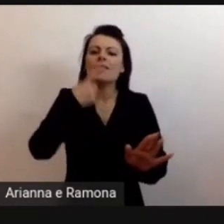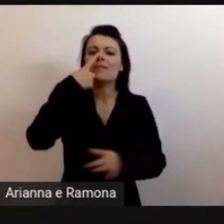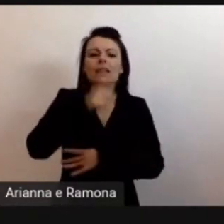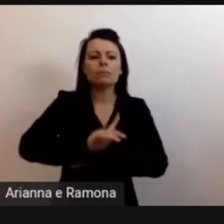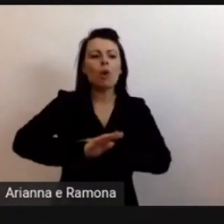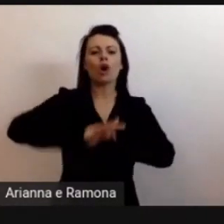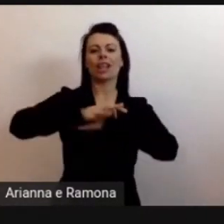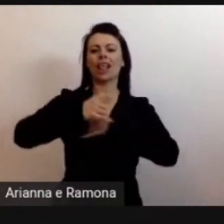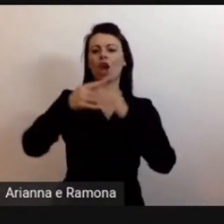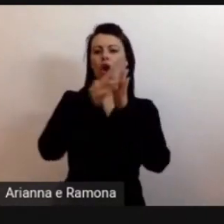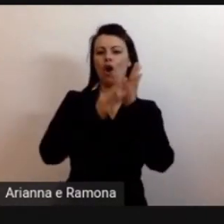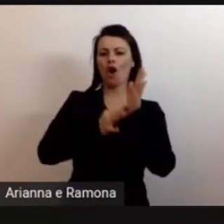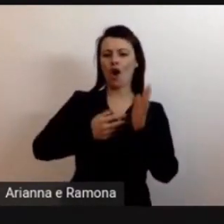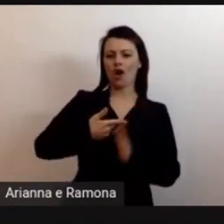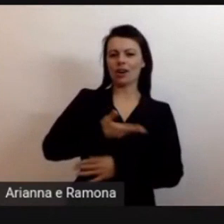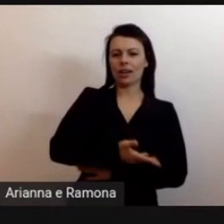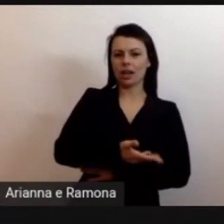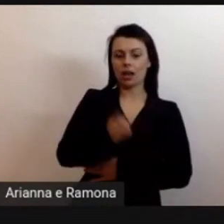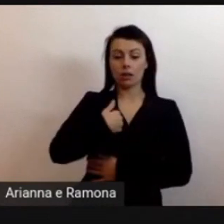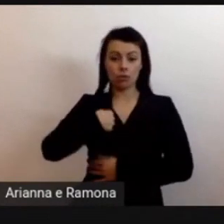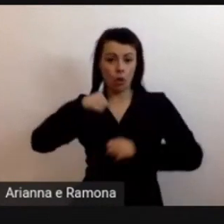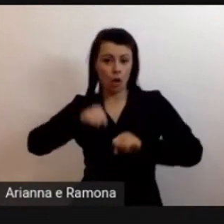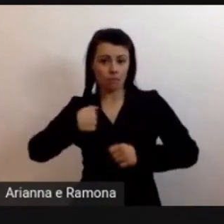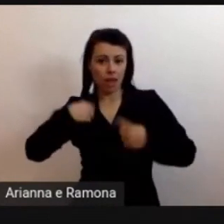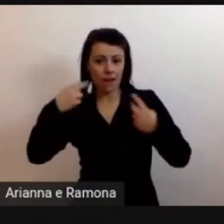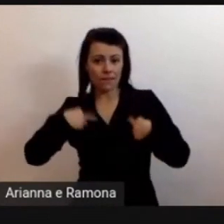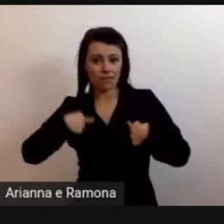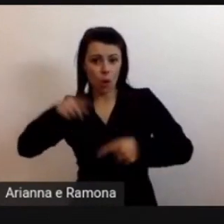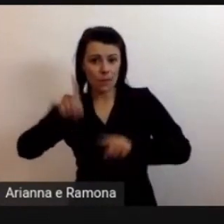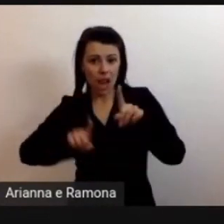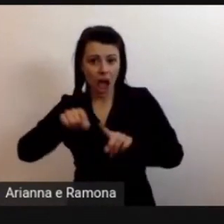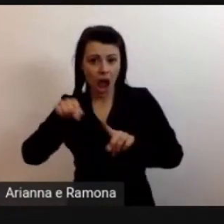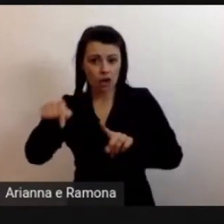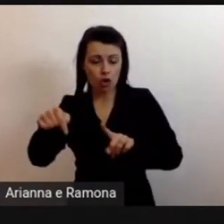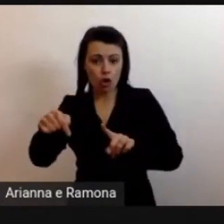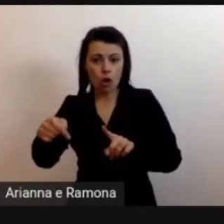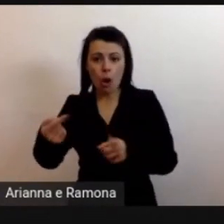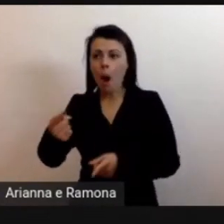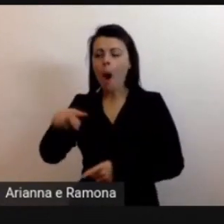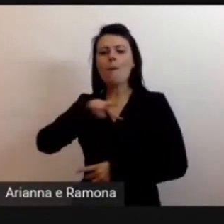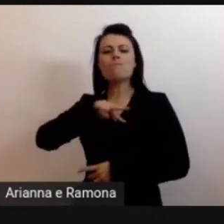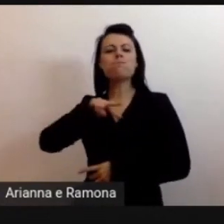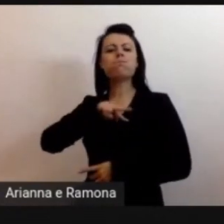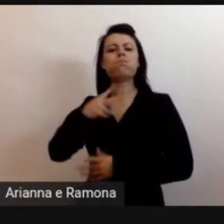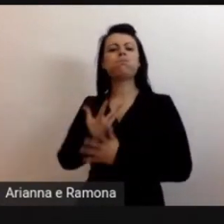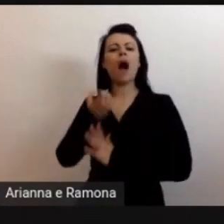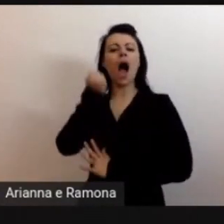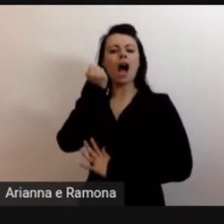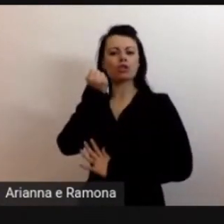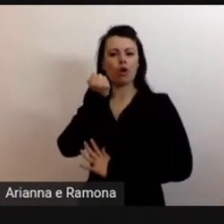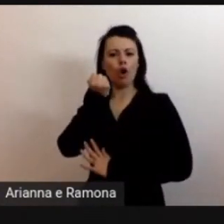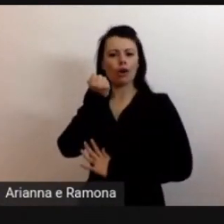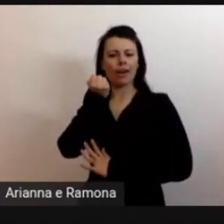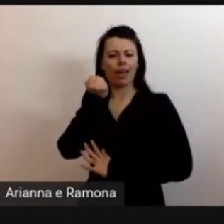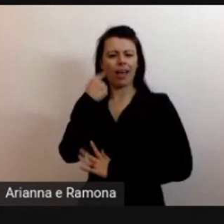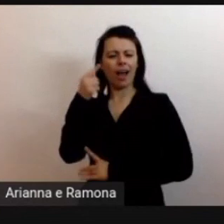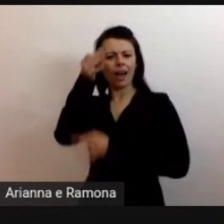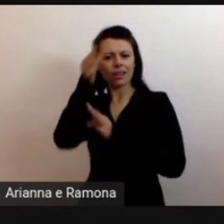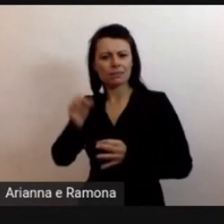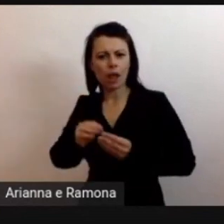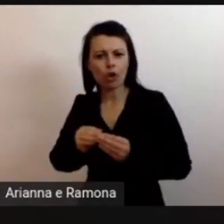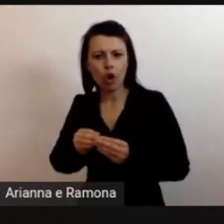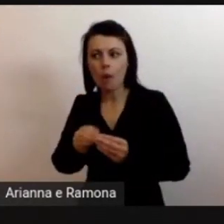rigore a milano dove il vino è il padrone e rispettato se rusca vas e